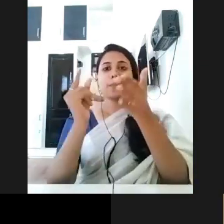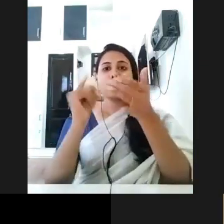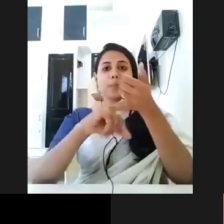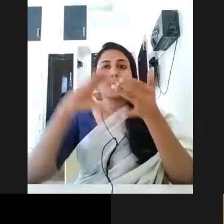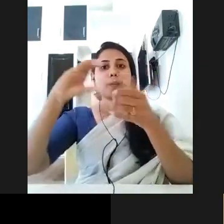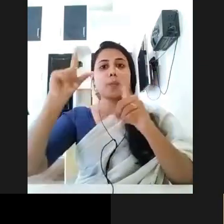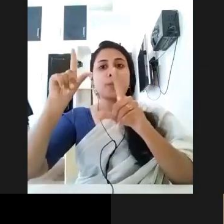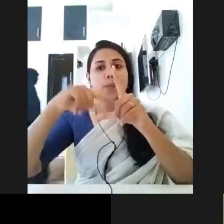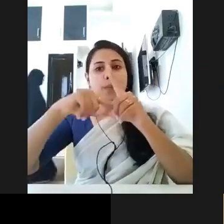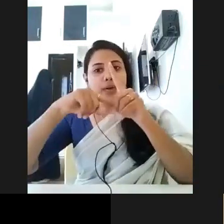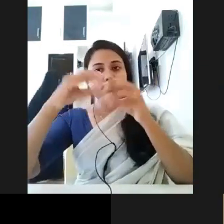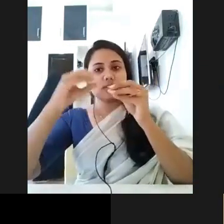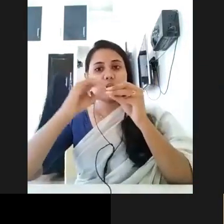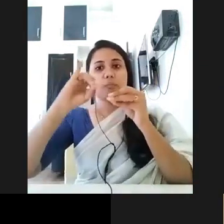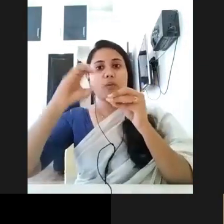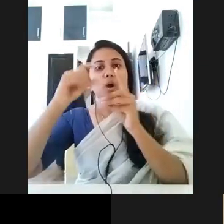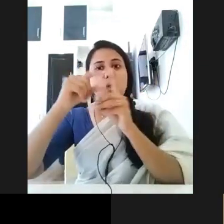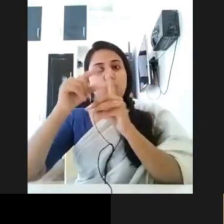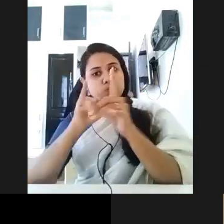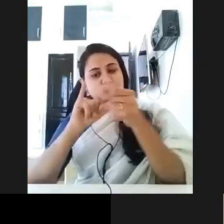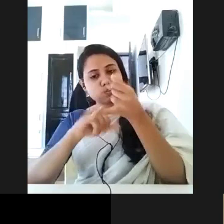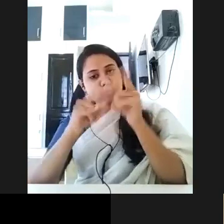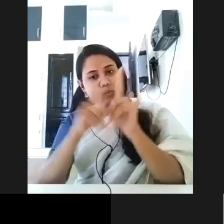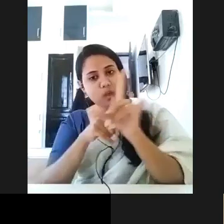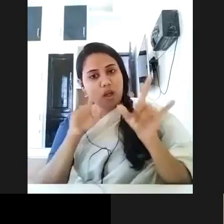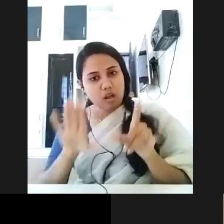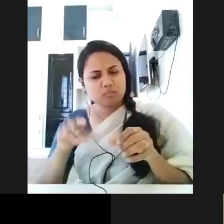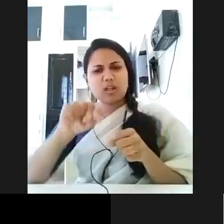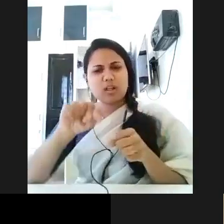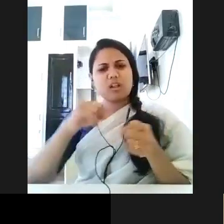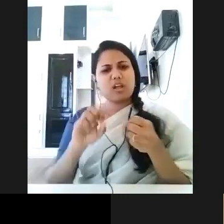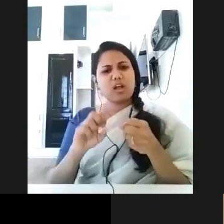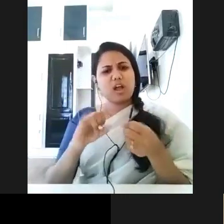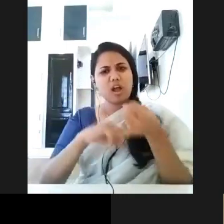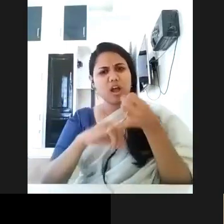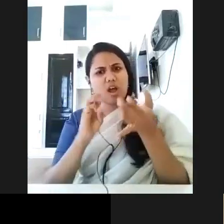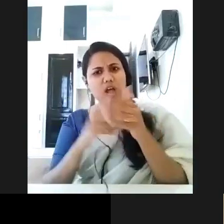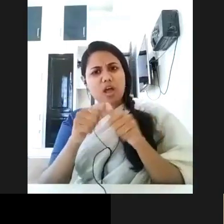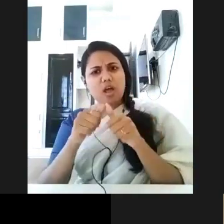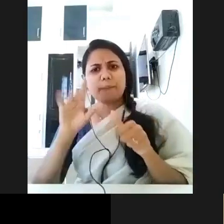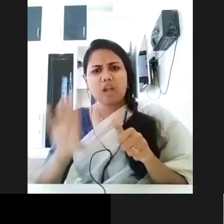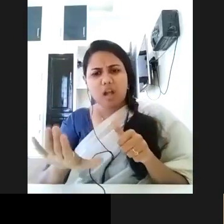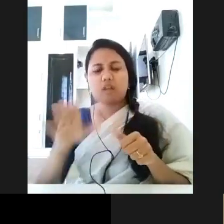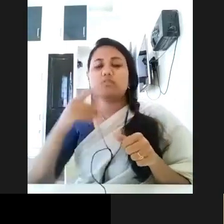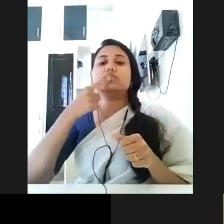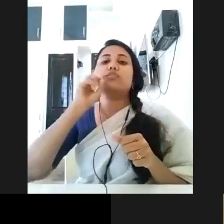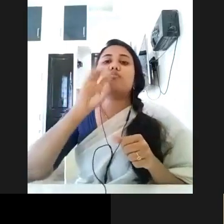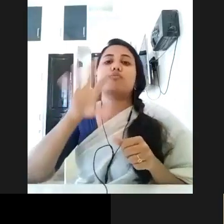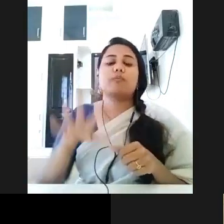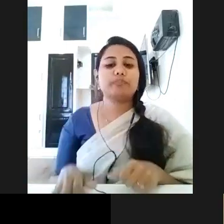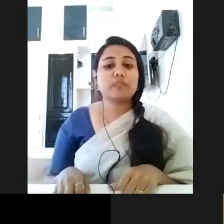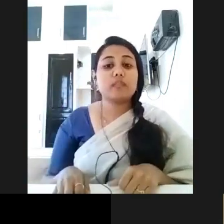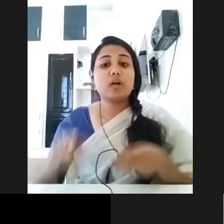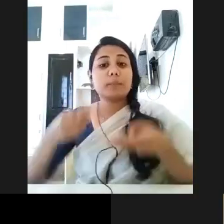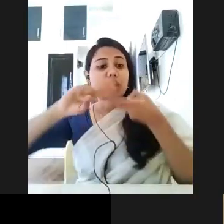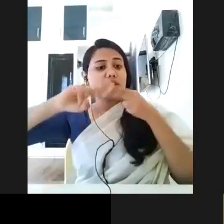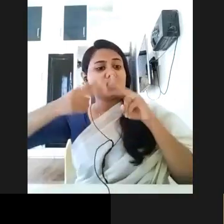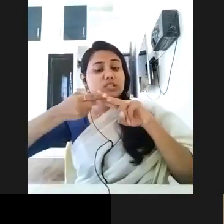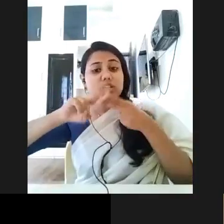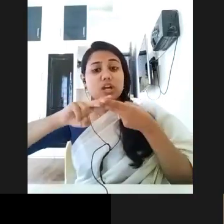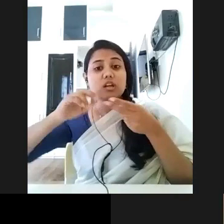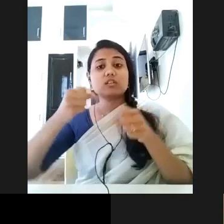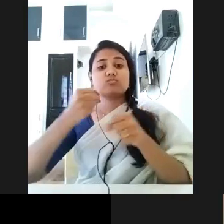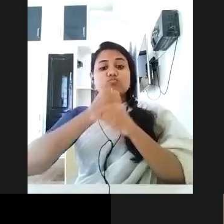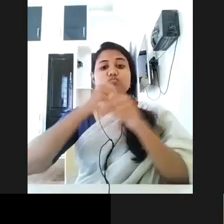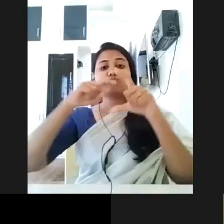സ്റ്റഡി കാര്യങ്ങളൊക്കെ ചെയ്തിട്ടുണ്ട്, അപ്പോൾ അതുകൂടെയാണ് SMA എന്നുള്ളത് കണ്ടെത്തിയിട്ടുണ്ട് എന്നുള്ളത്. ബട്ട് നമുക്ക് ജനറ്റിക് ഡയഗ്നോസിസ്